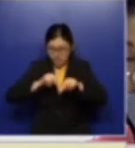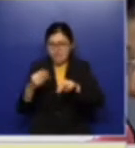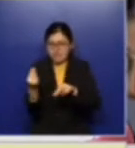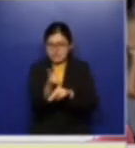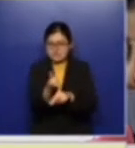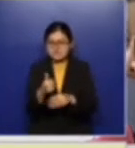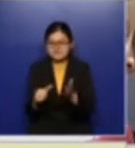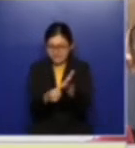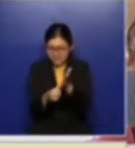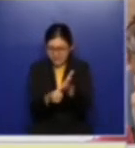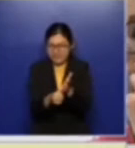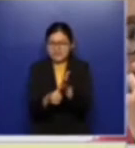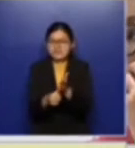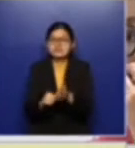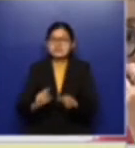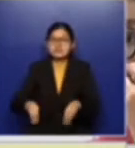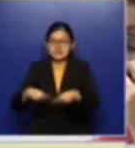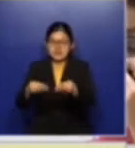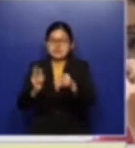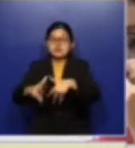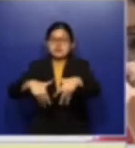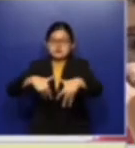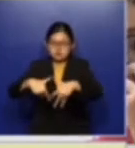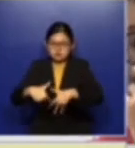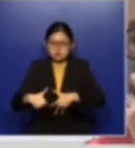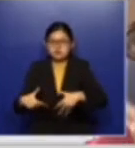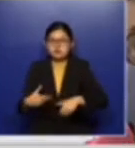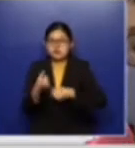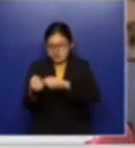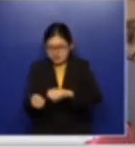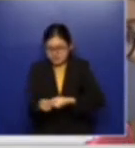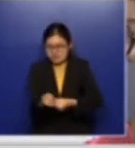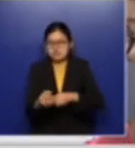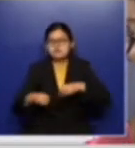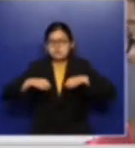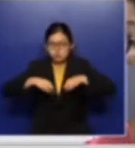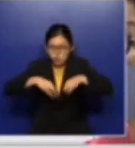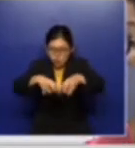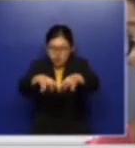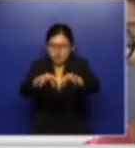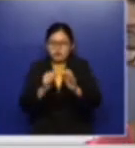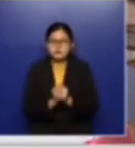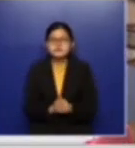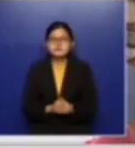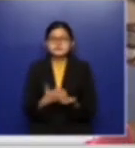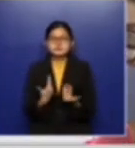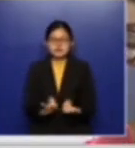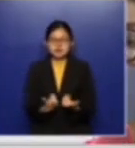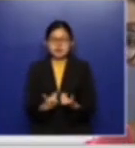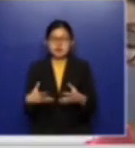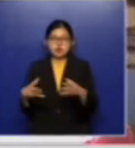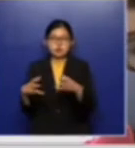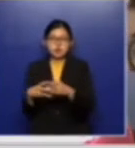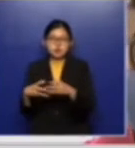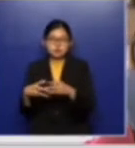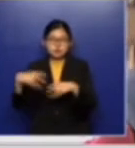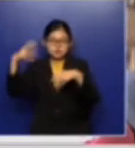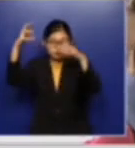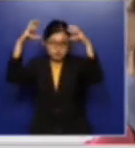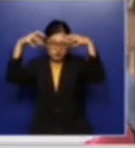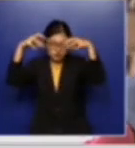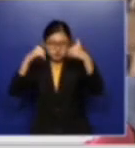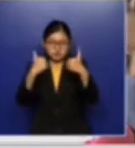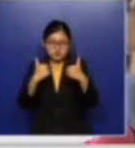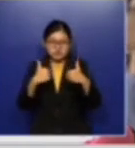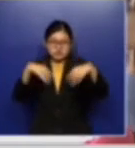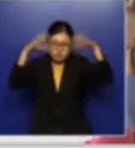านประธานครับคำถามที่หนึ่งขอเรียนถามท่านรัฐมนตรีกรมอุตุนิยมวิทยาประกาศประเทศไทยเข้าสู่ฤดูฝนมาเกือบ